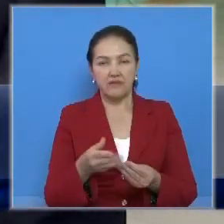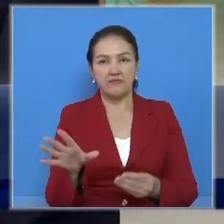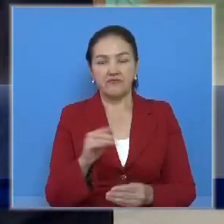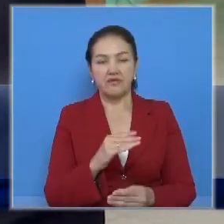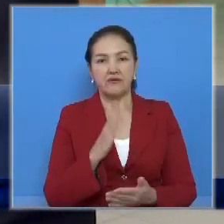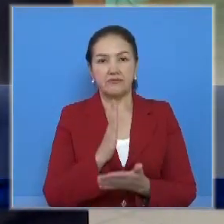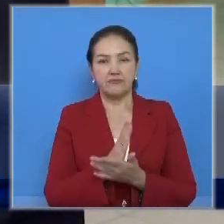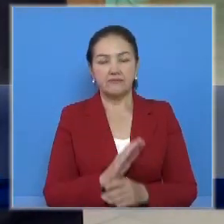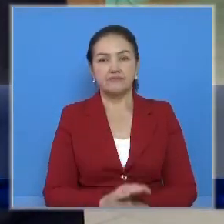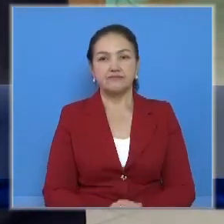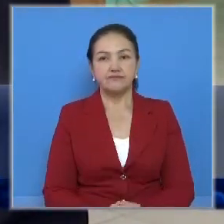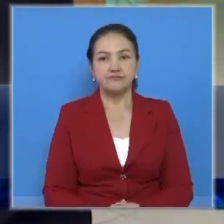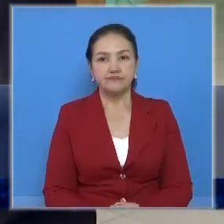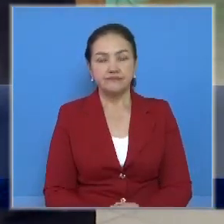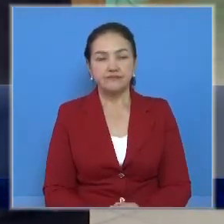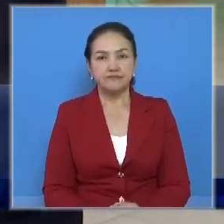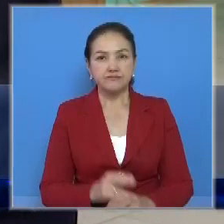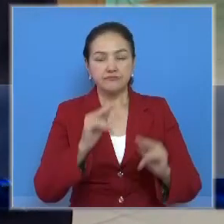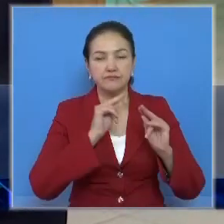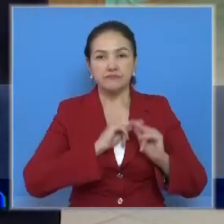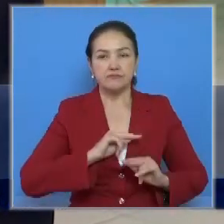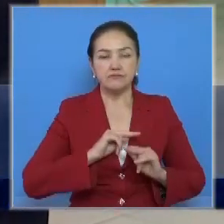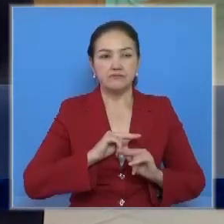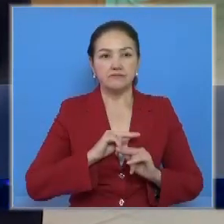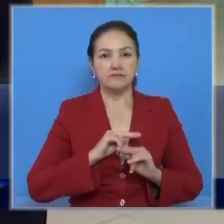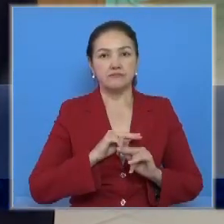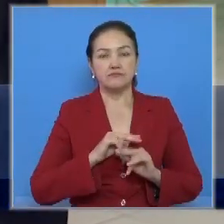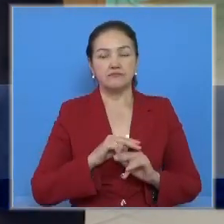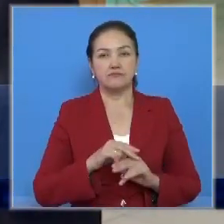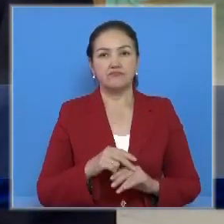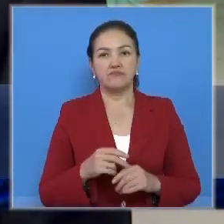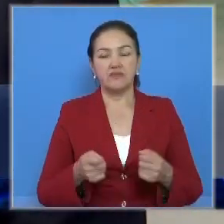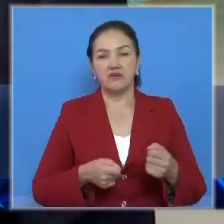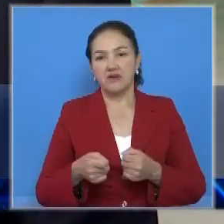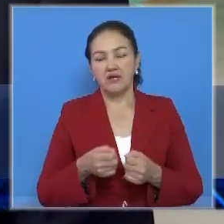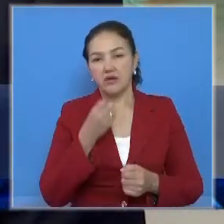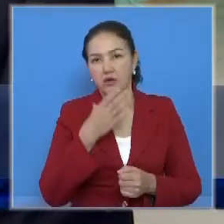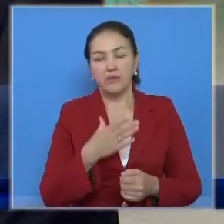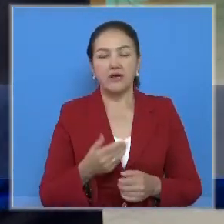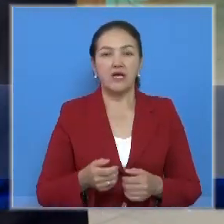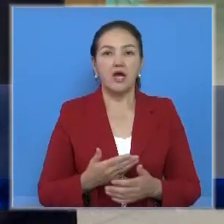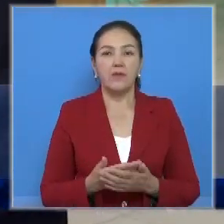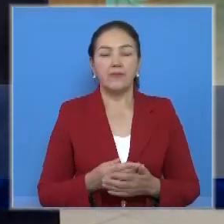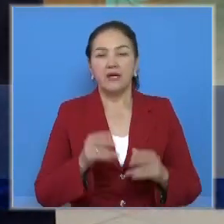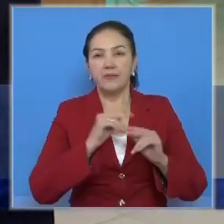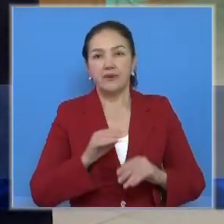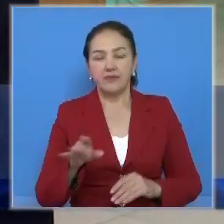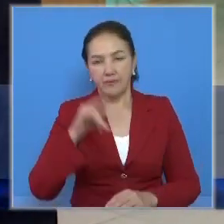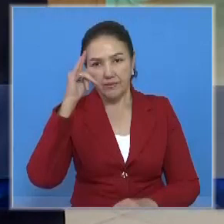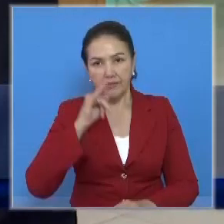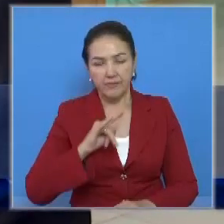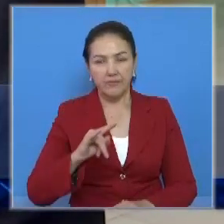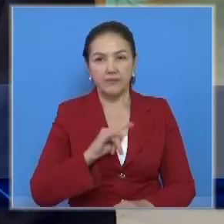имеем высшее образование. Работали, не буду говорить, там все мы работали на хороших должностях, работали по всему